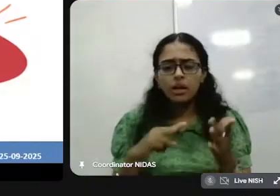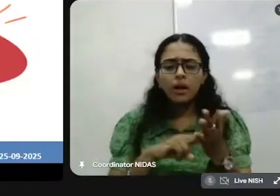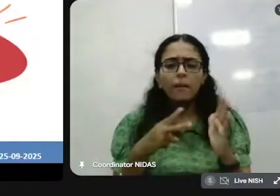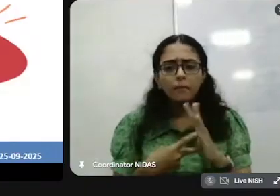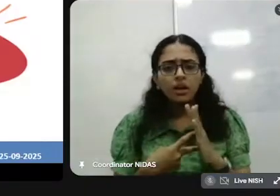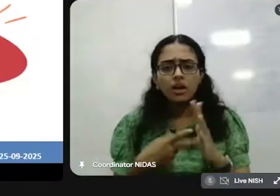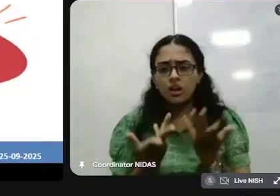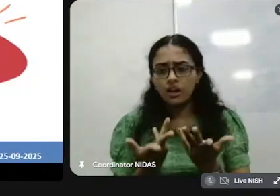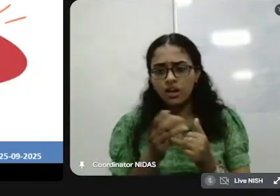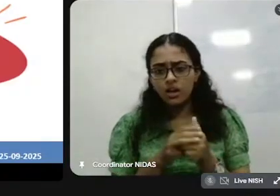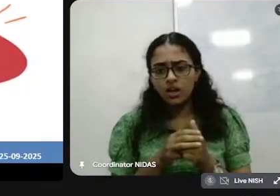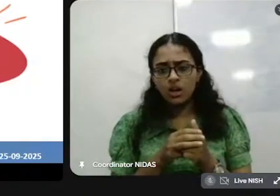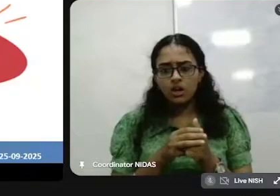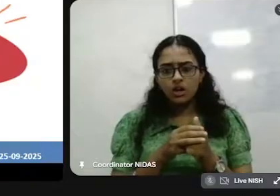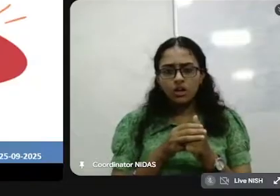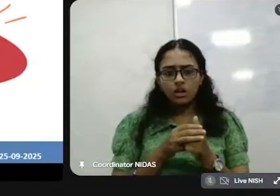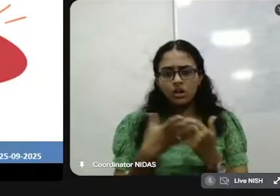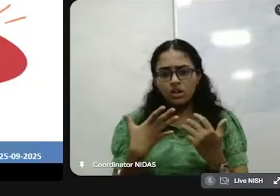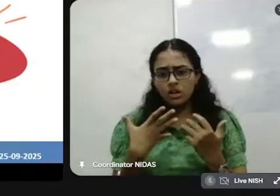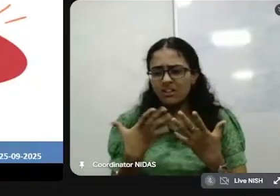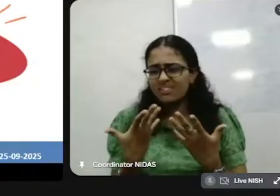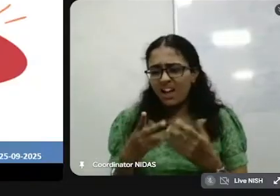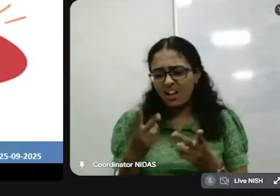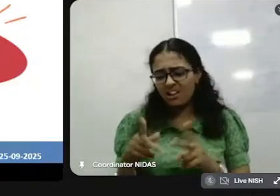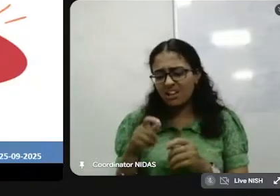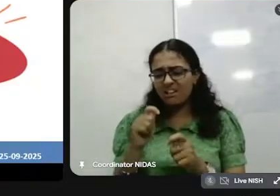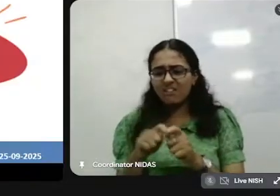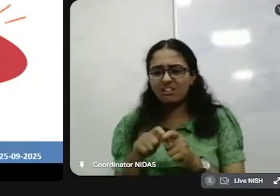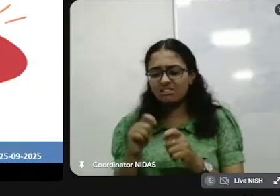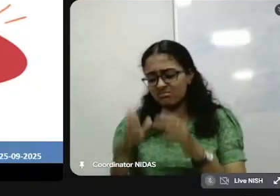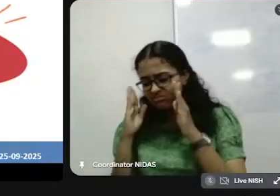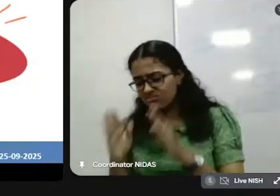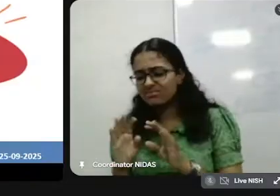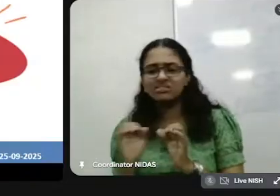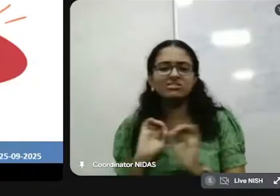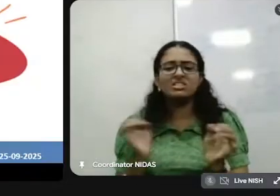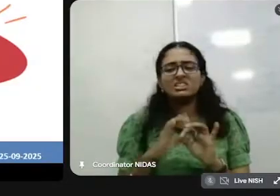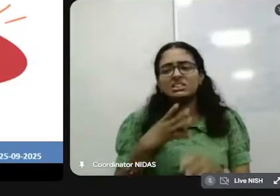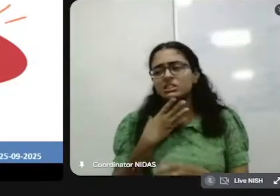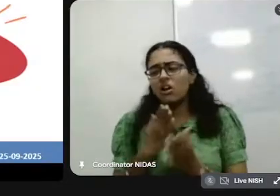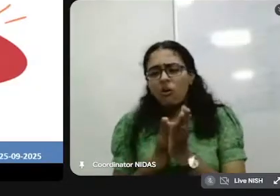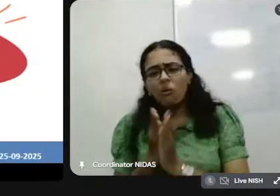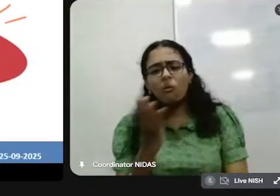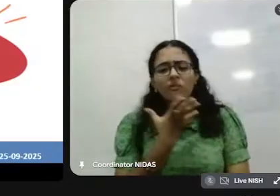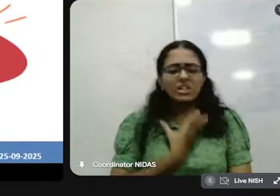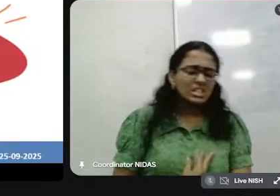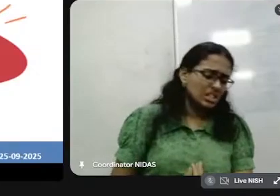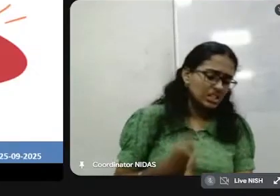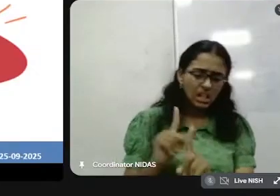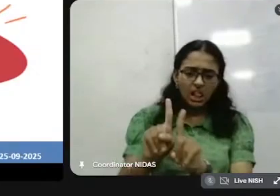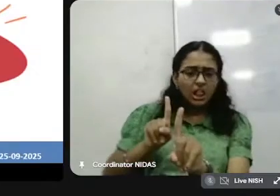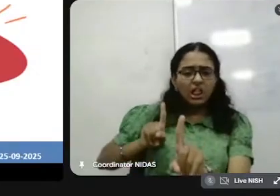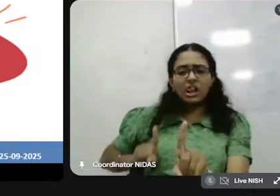വരുമ്പോൾ ലോ മൂഡായിരിക്കാം, ഒന്നിനും താല്പര്യമില്ല, എപ്പോഴും സങ്കടപ്പെട്ടിരിക്കും, എല്ലാ അവസ്ഥയിൽ നിന്നും വിഡ്രോൺ ആയിരിക്കുന്ന